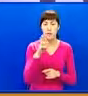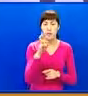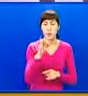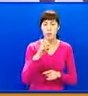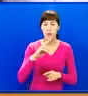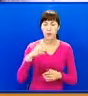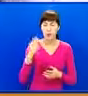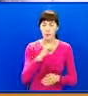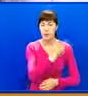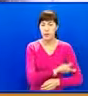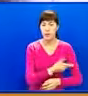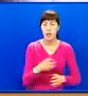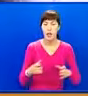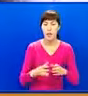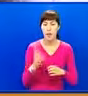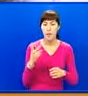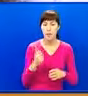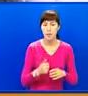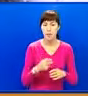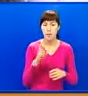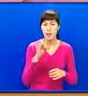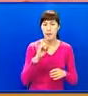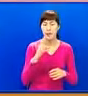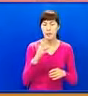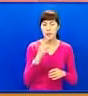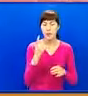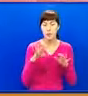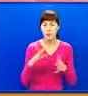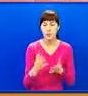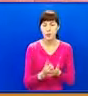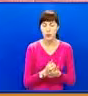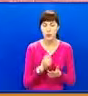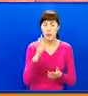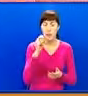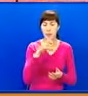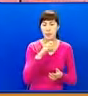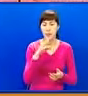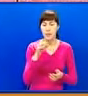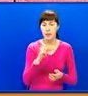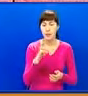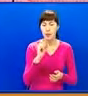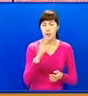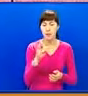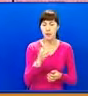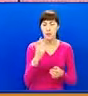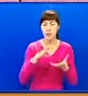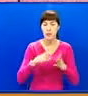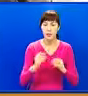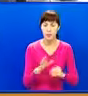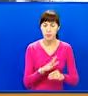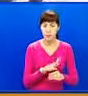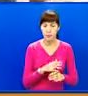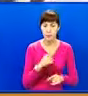қарсылас шақ келтірмеді. Жалпы командалық есепте де Бәйдібек ауданы топ жарды. Сондай-ақ бес тас ойында да Бәйдібек ауданы жоғары нәтиже